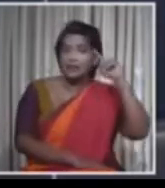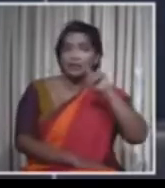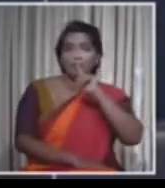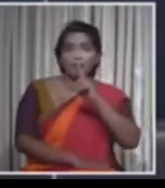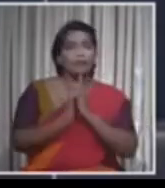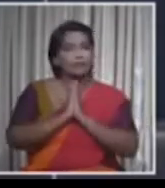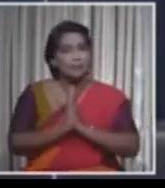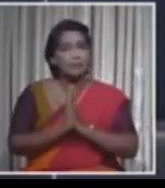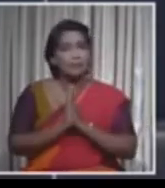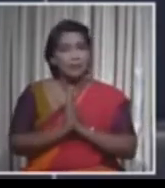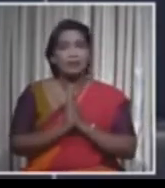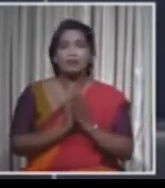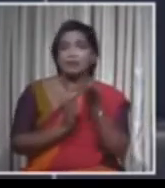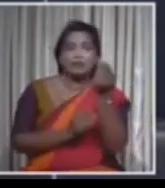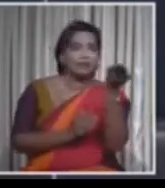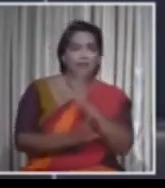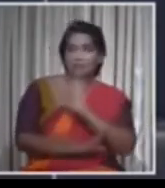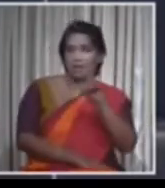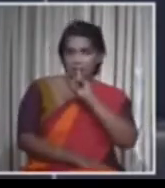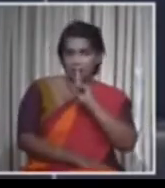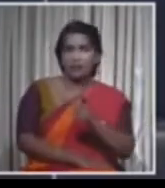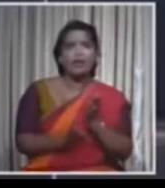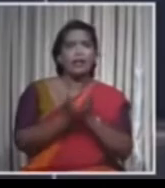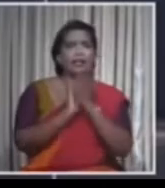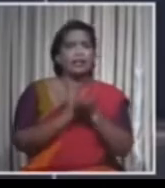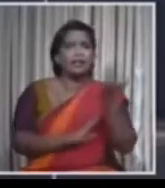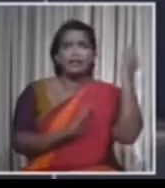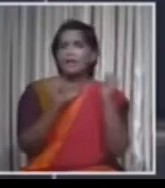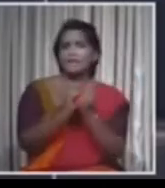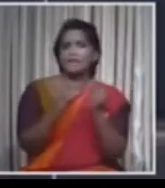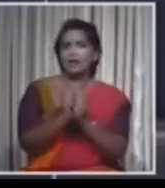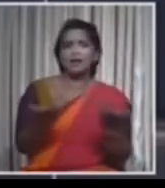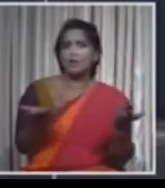ගහලා සල්ලි ඉල්ලන්නේ නැහැ කියලා කාගේවත්. එහෙනම් ඉන්දියාවට ගිහින් මොකද්ද කරේ?